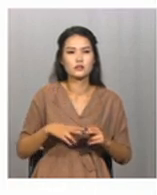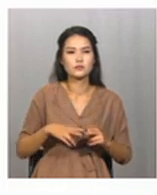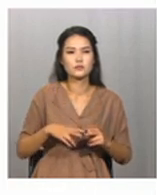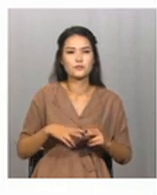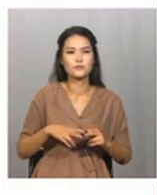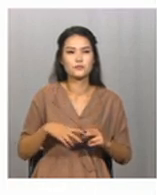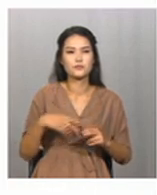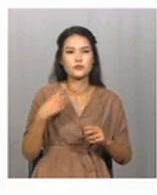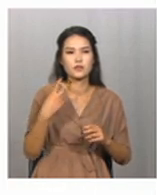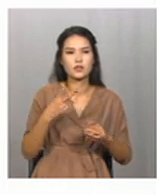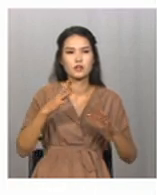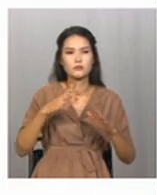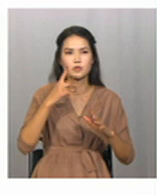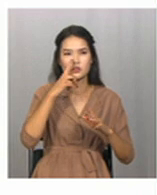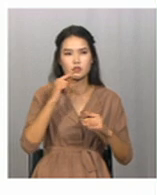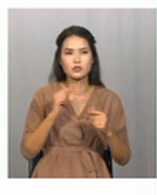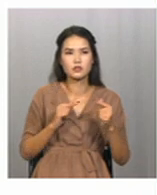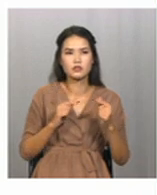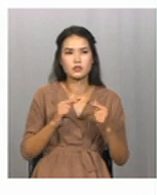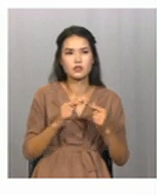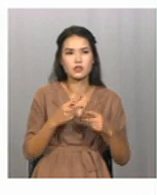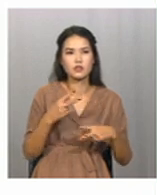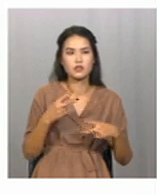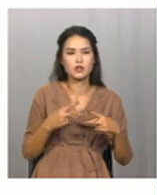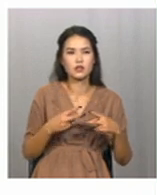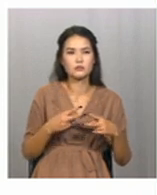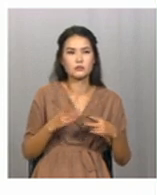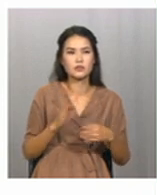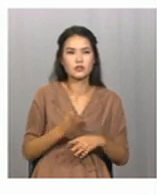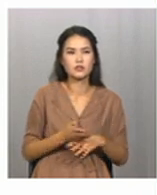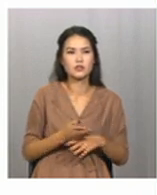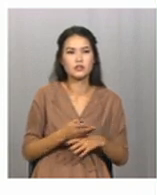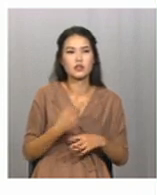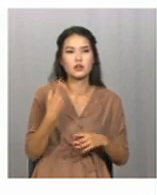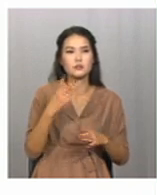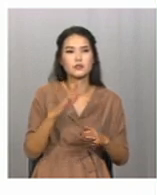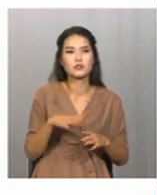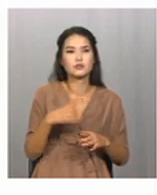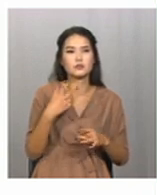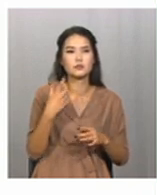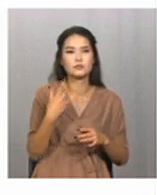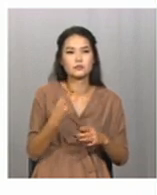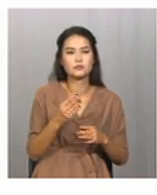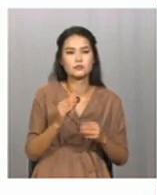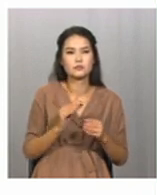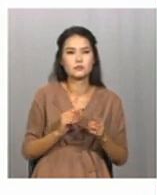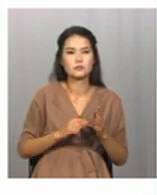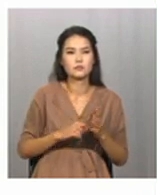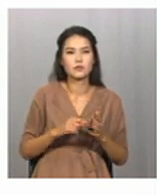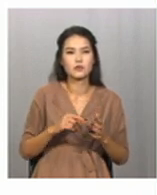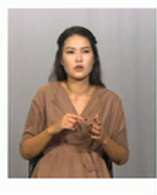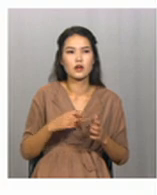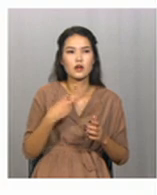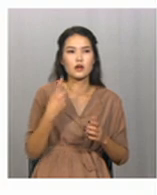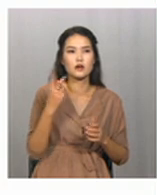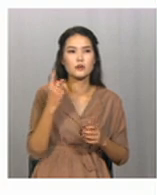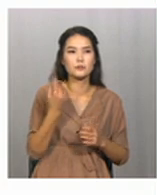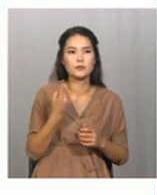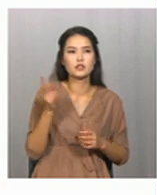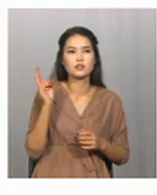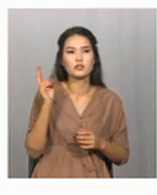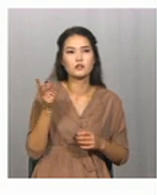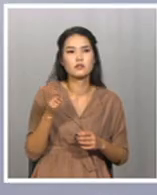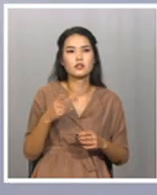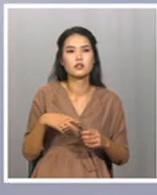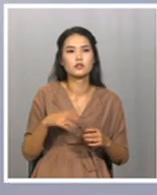екі өрнектің квадраттарының айырымын көріп тұрмыз. Шынымен де 1-ді біз 1-дің квадраты деп көрсете аламыз. Болса 1-дің квадраты азайтылған